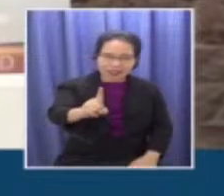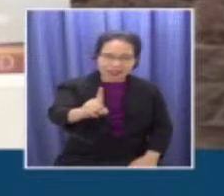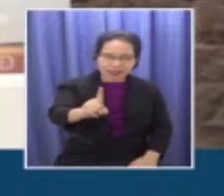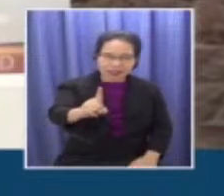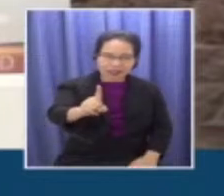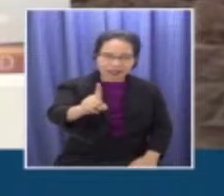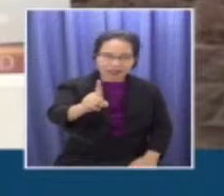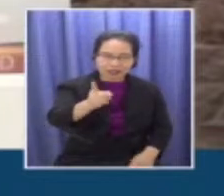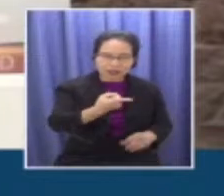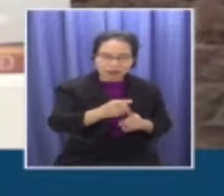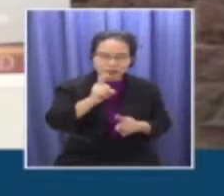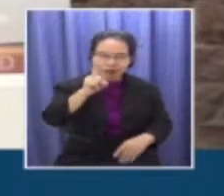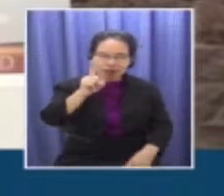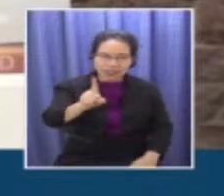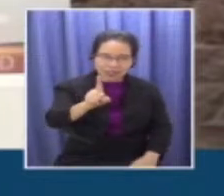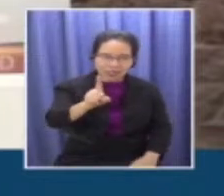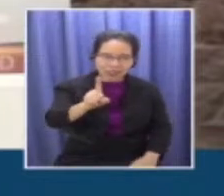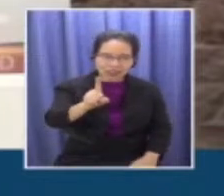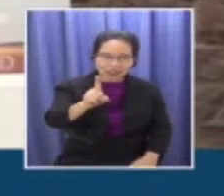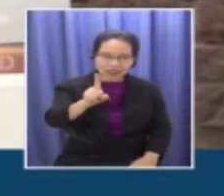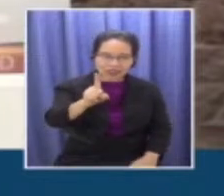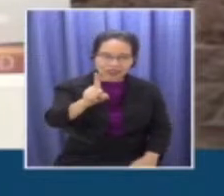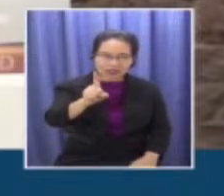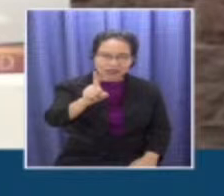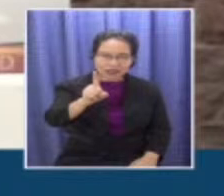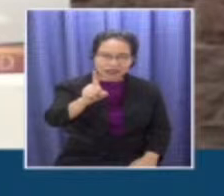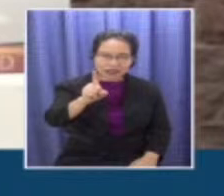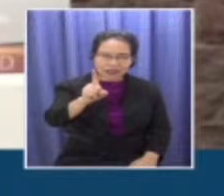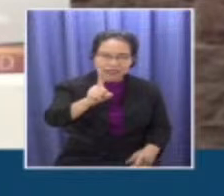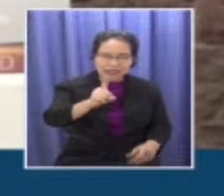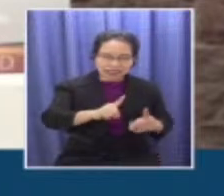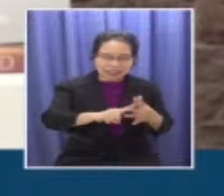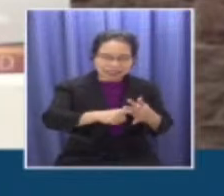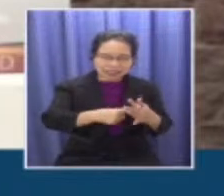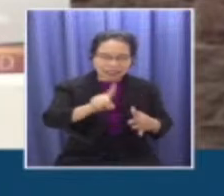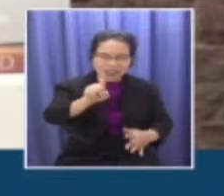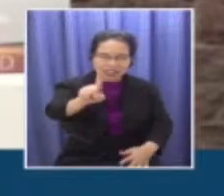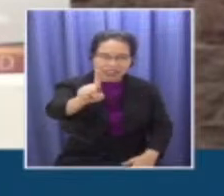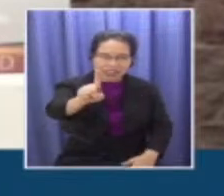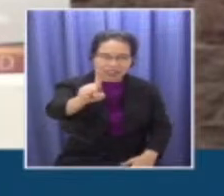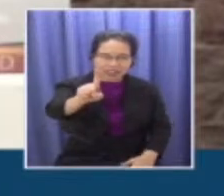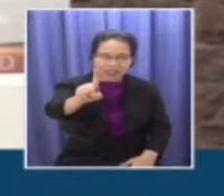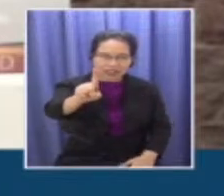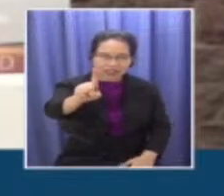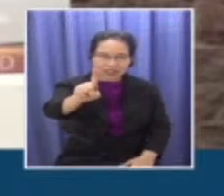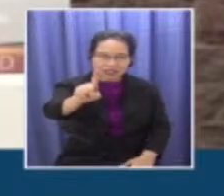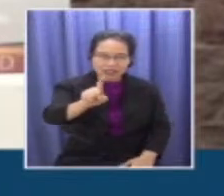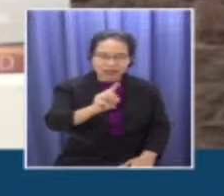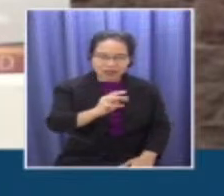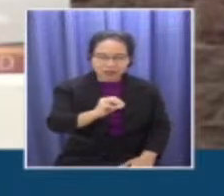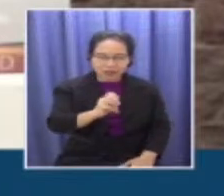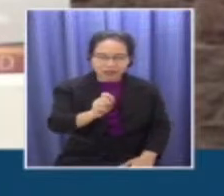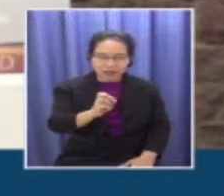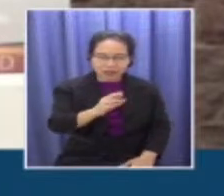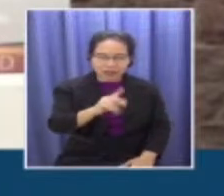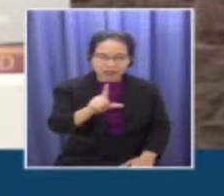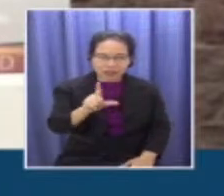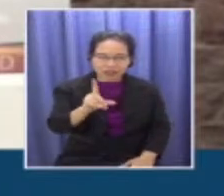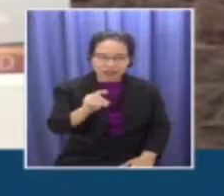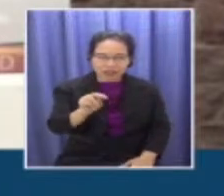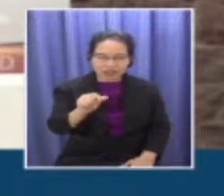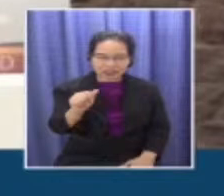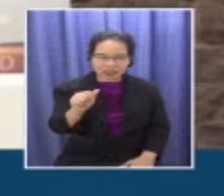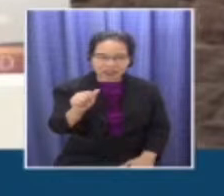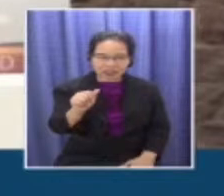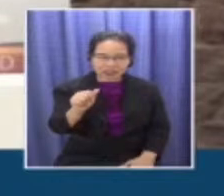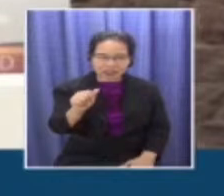deɛ yɛfrɛ no wabɔde mu nyansa pa Adesua mu sɛ ɔmo sɛ nipa firi nnu mu no nyɛ no korɛ nipa firi wɔ nipa baako mu